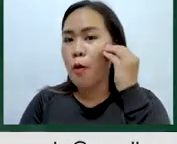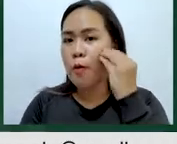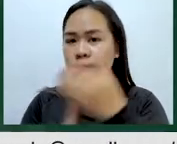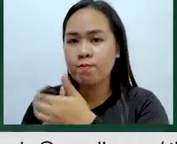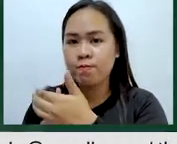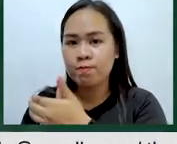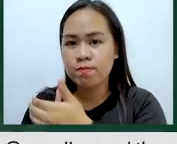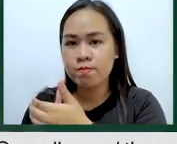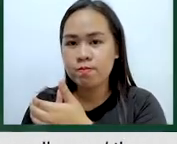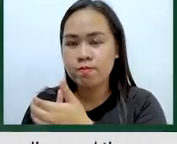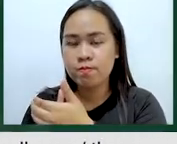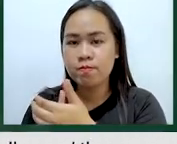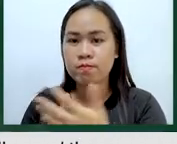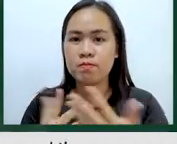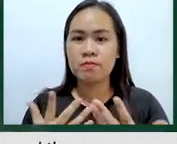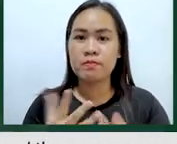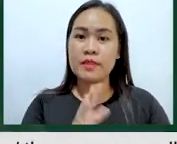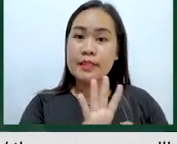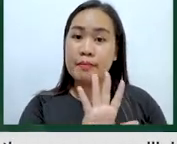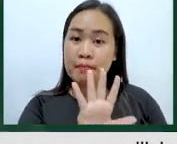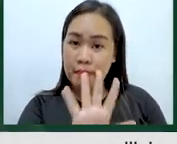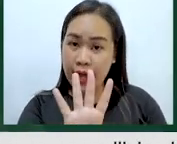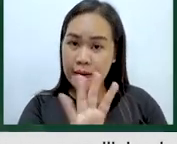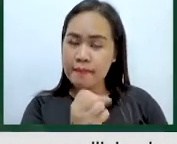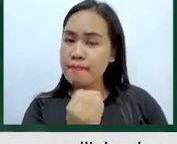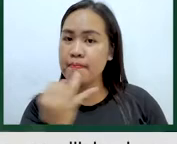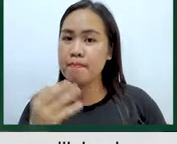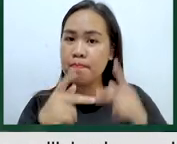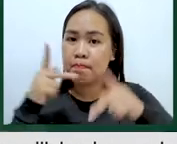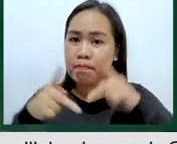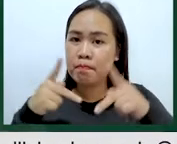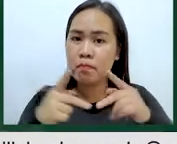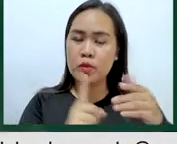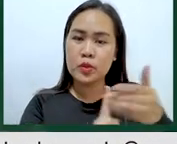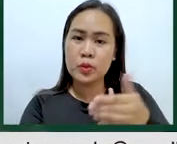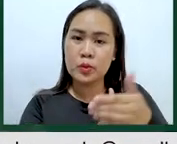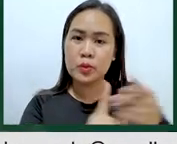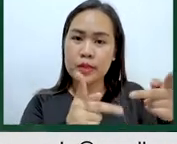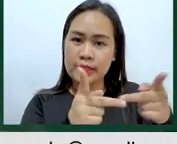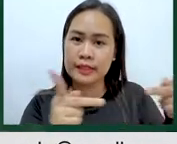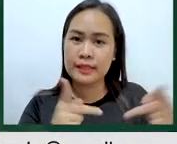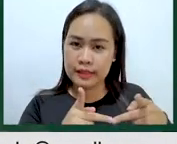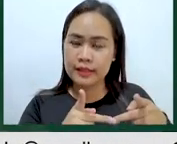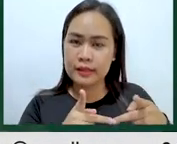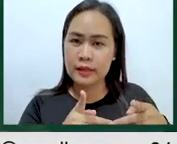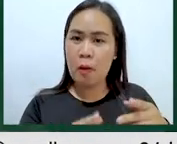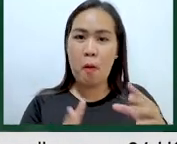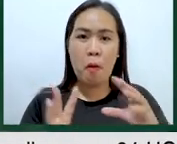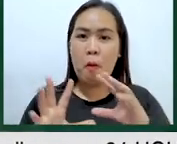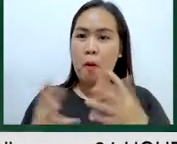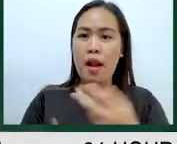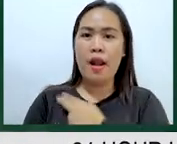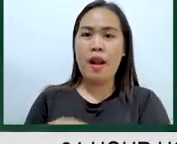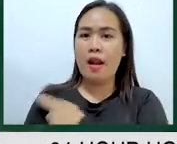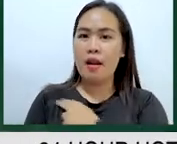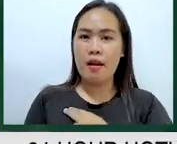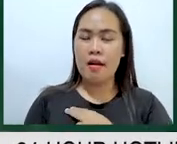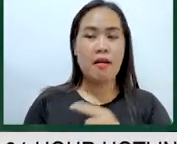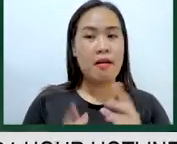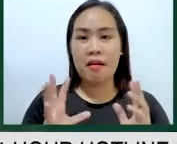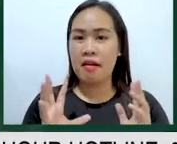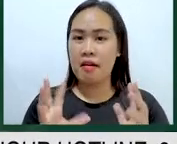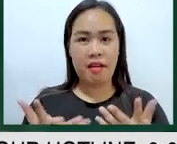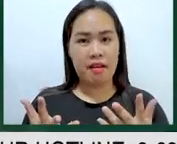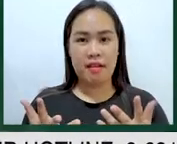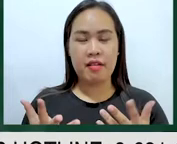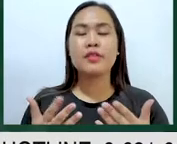are on home quarantine. Okay? And 5 are in quarantine facilities. At wala ho tayong admissions, no? Wala ho